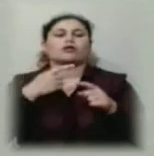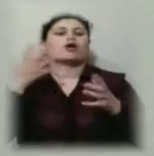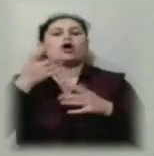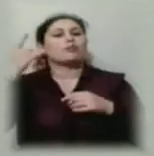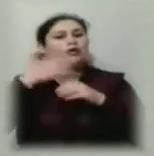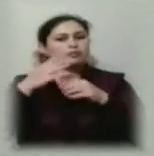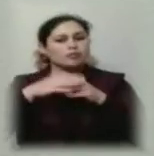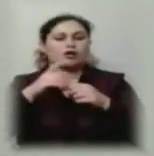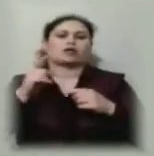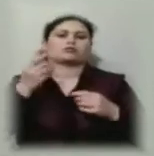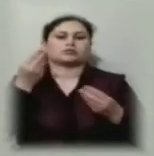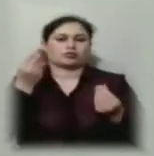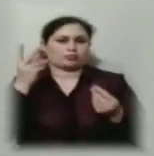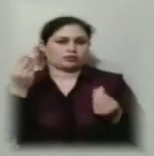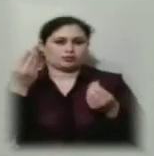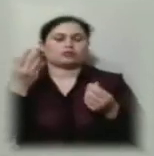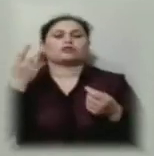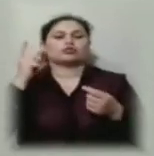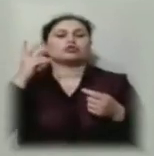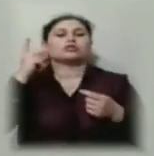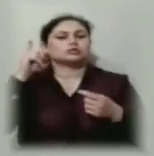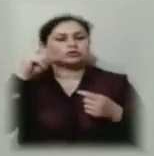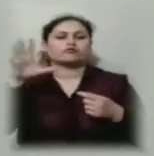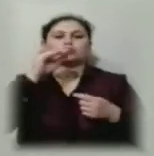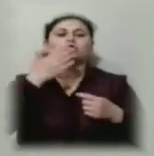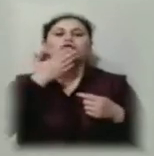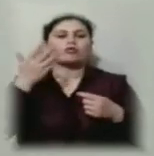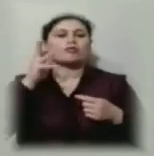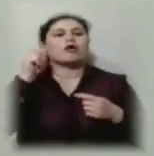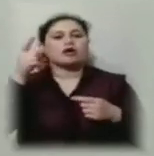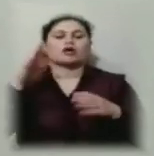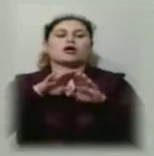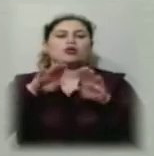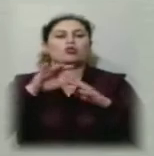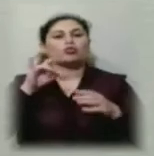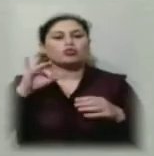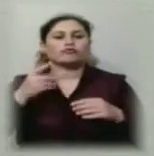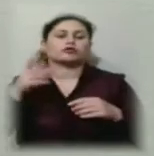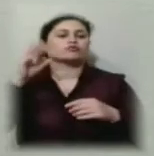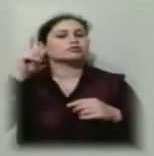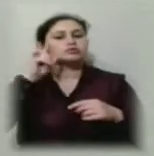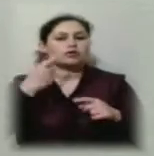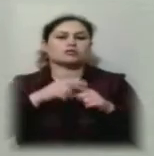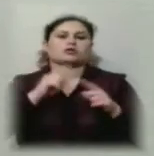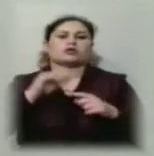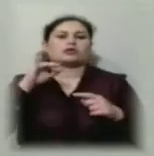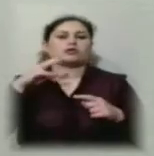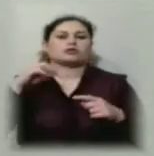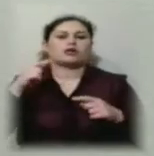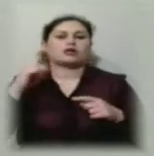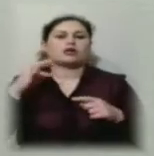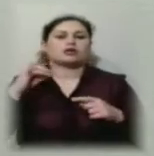Європі теж є деякі такі вільні трактування, тобто інтелігентна корупція. Сьогодні